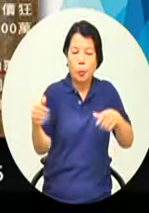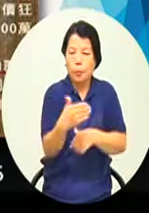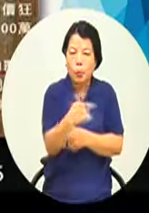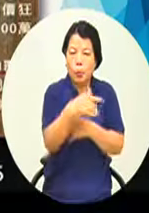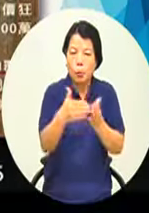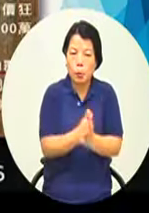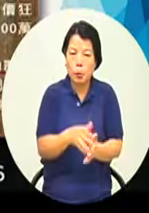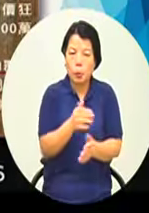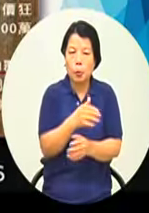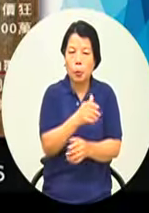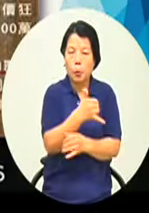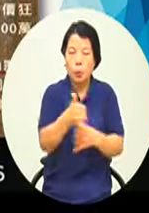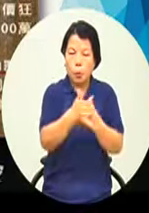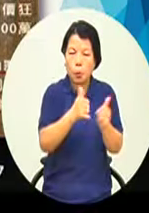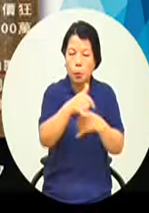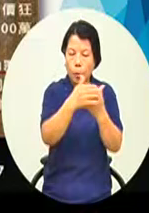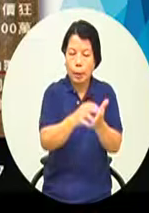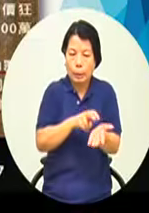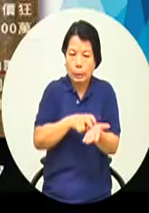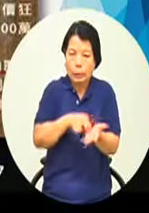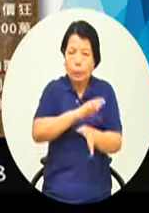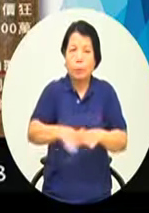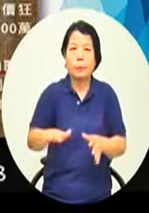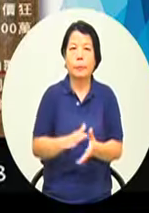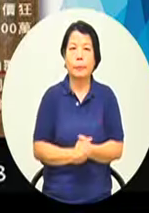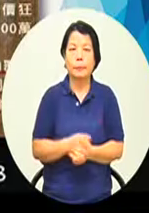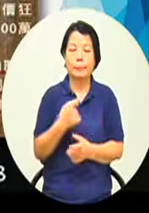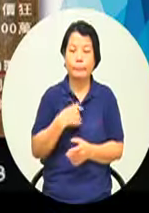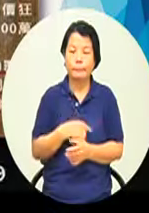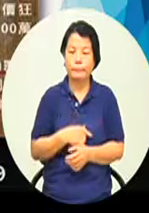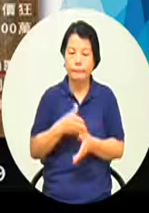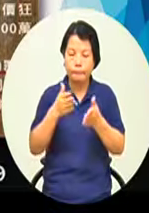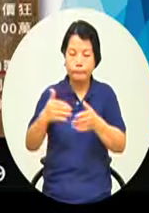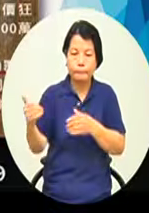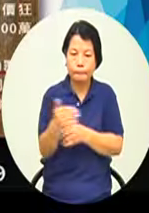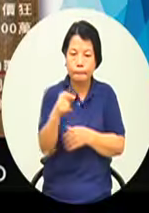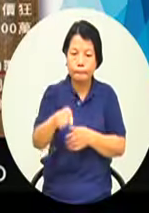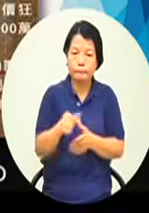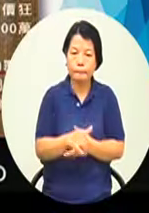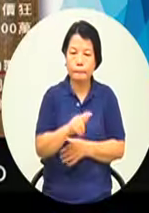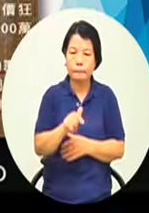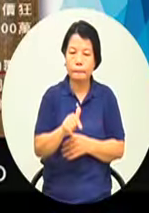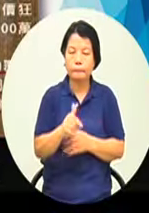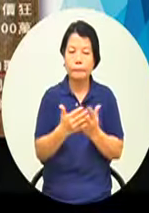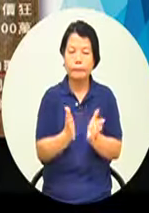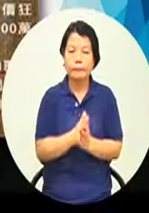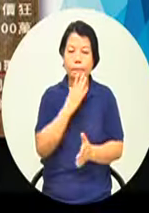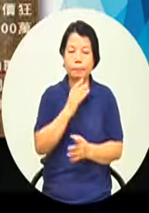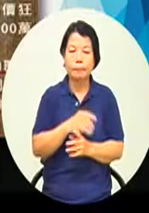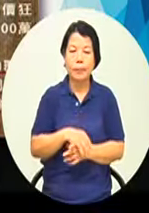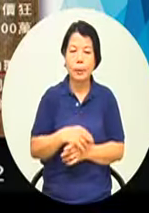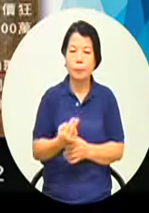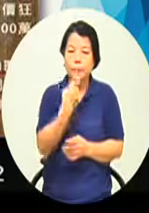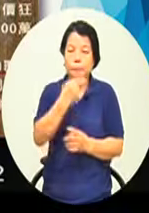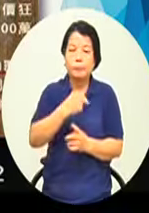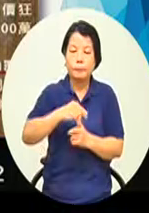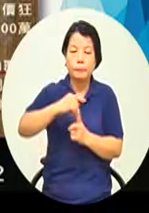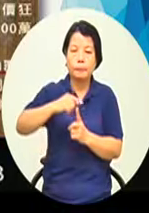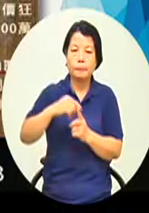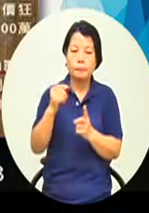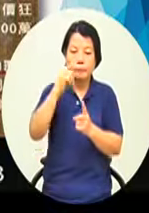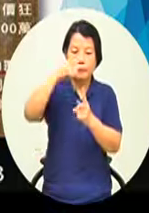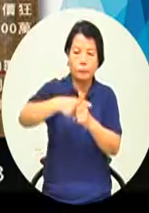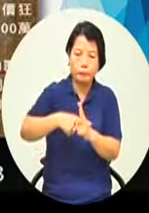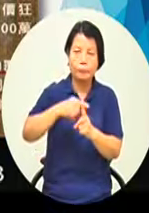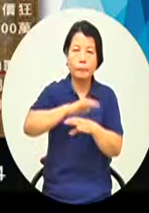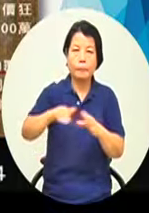这些养殖业的这些的渔获，最担心什么？气温下降。气温下降的时候，